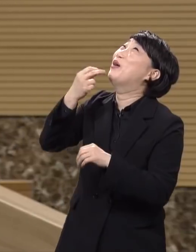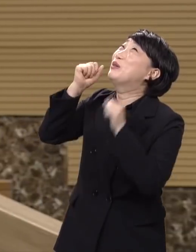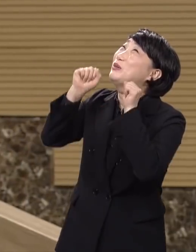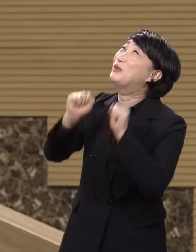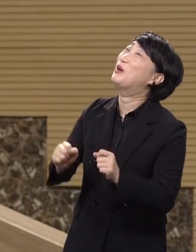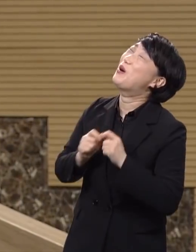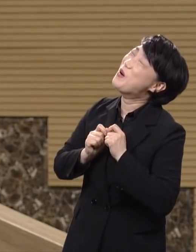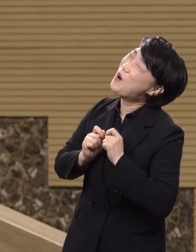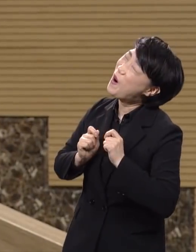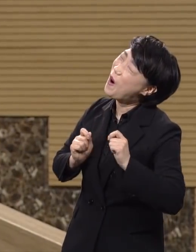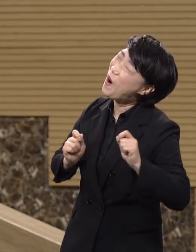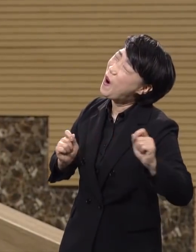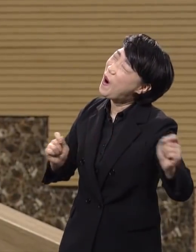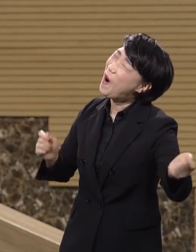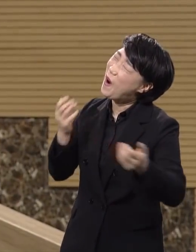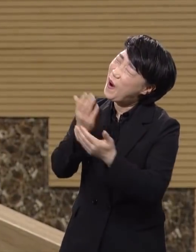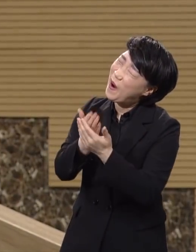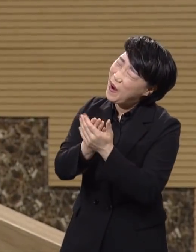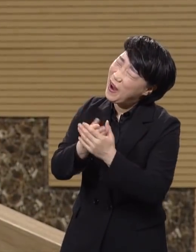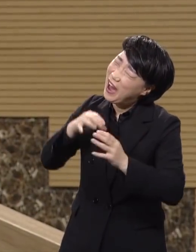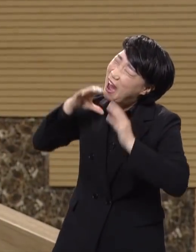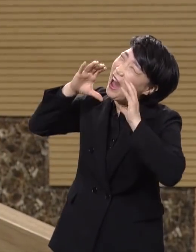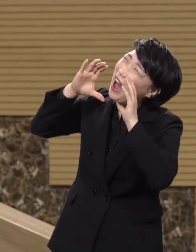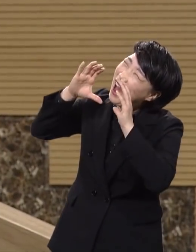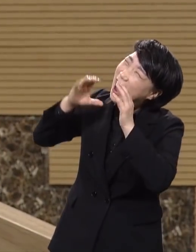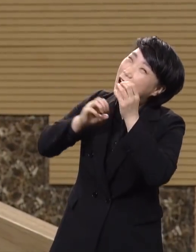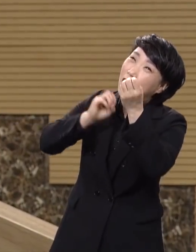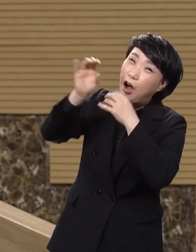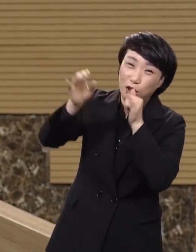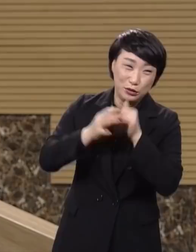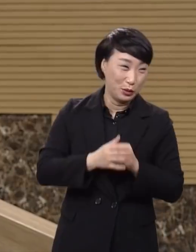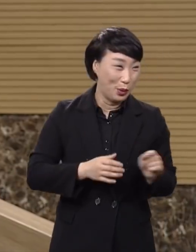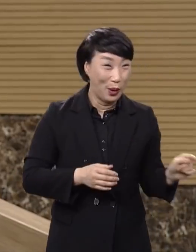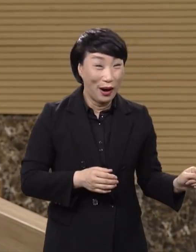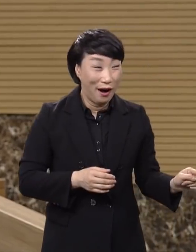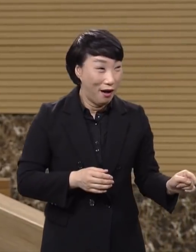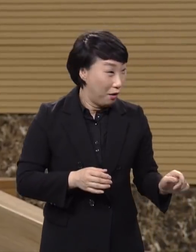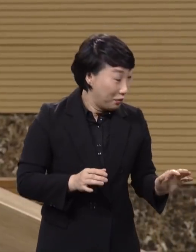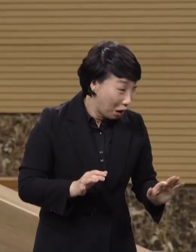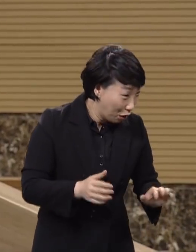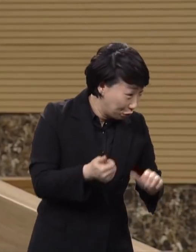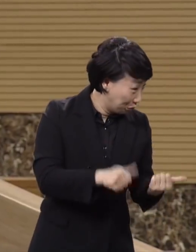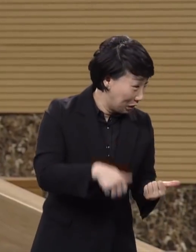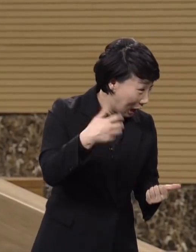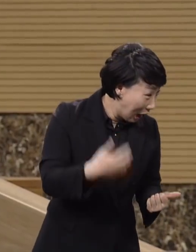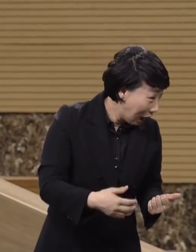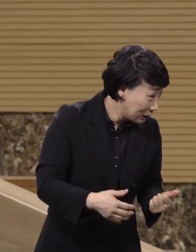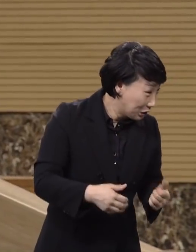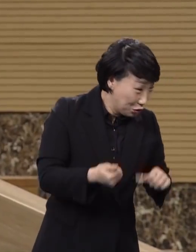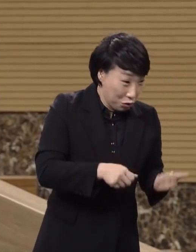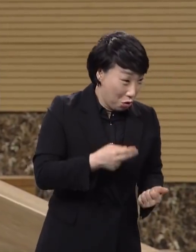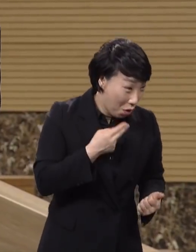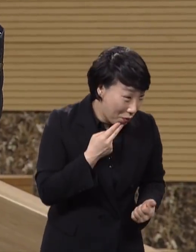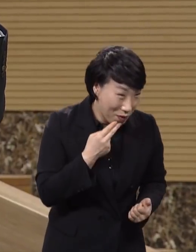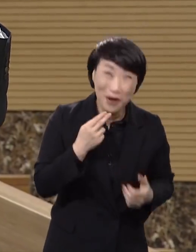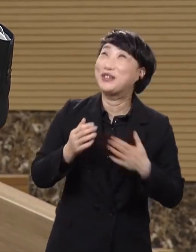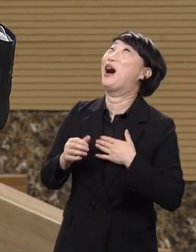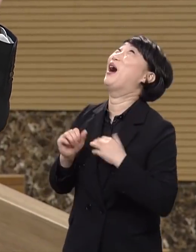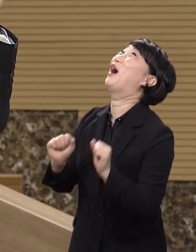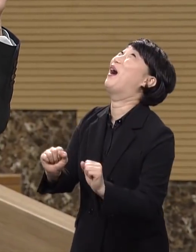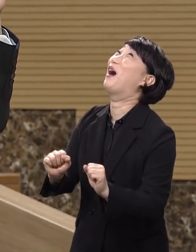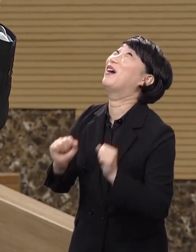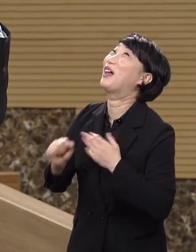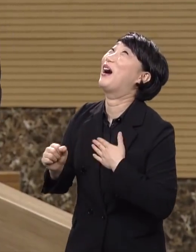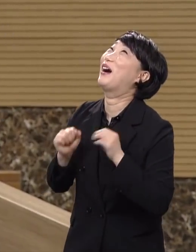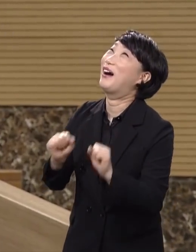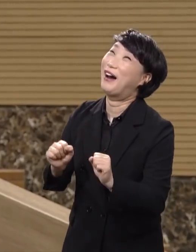왕이여 만세수나 하시옵소서. 안 죽었냐? 안